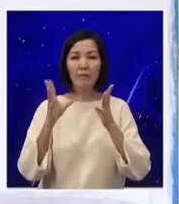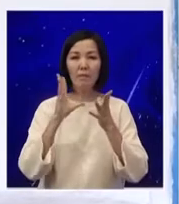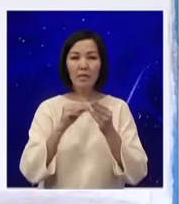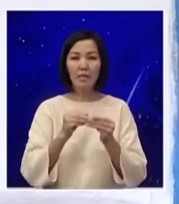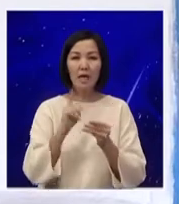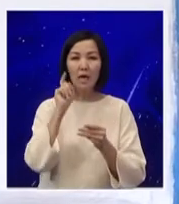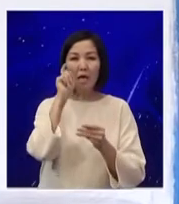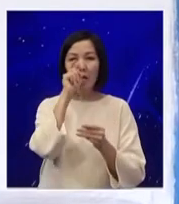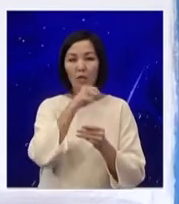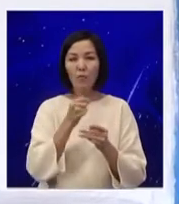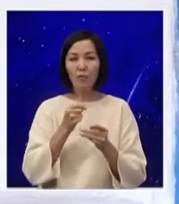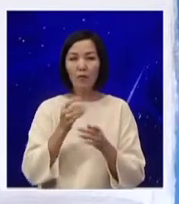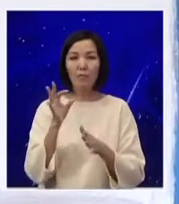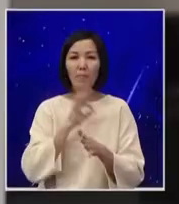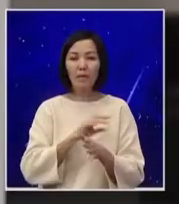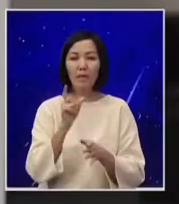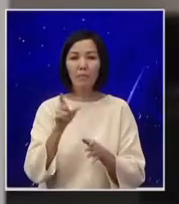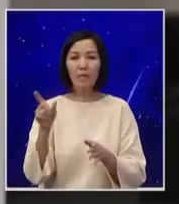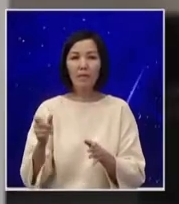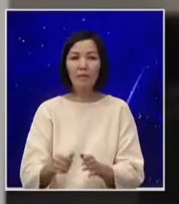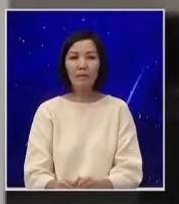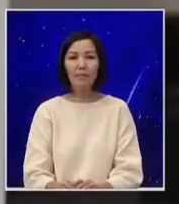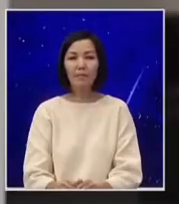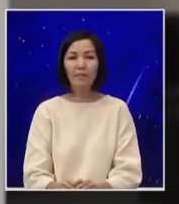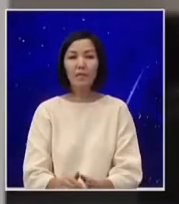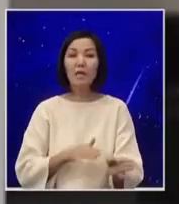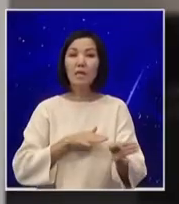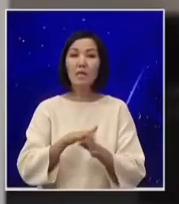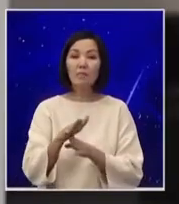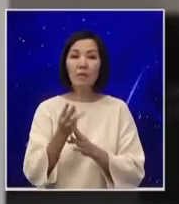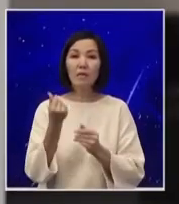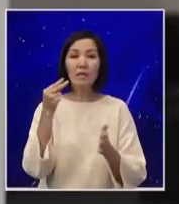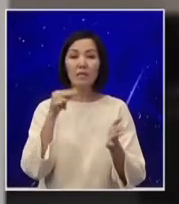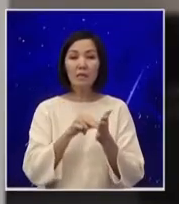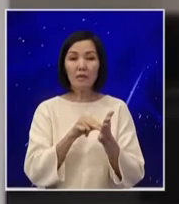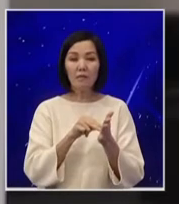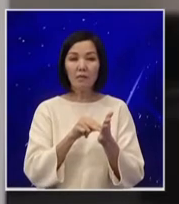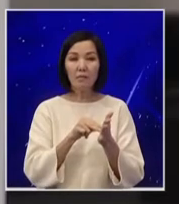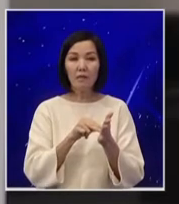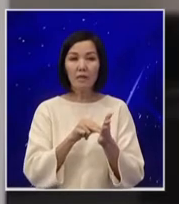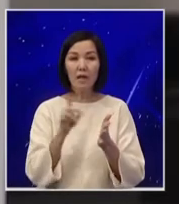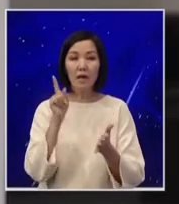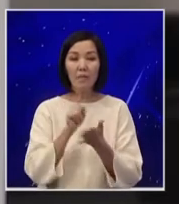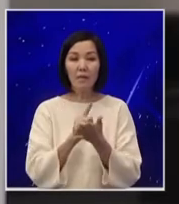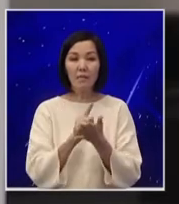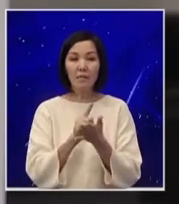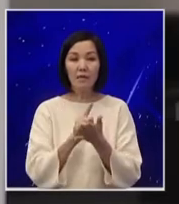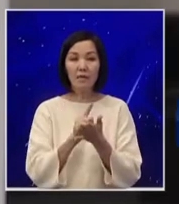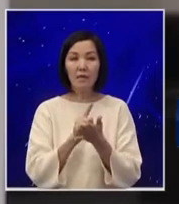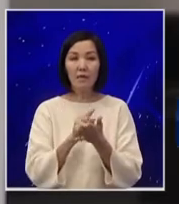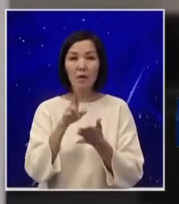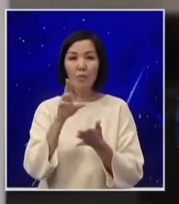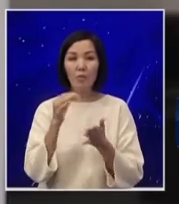экономит и потребители по сервисам исполняется тарифная смета обязана однако по